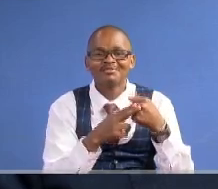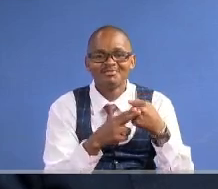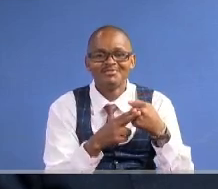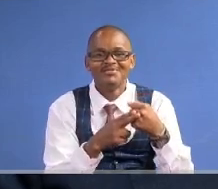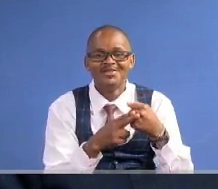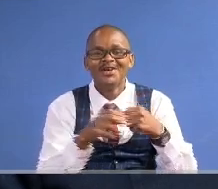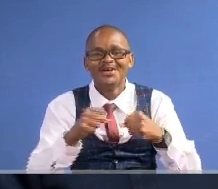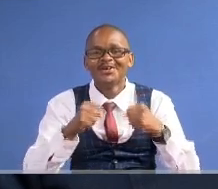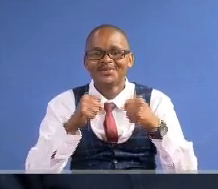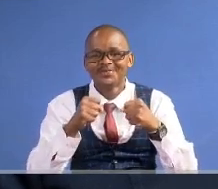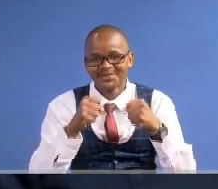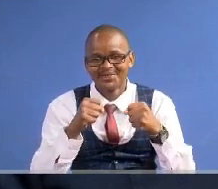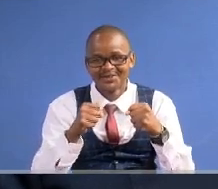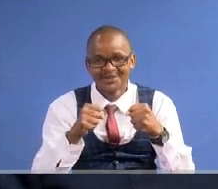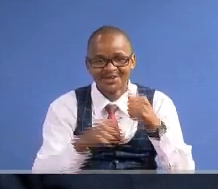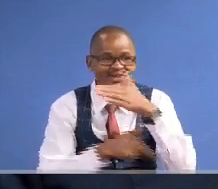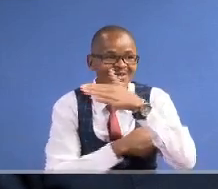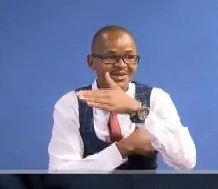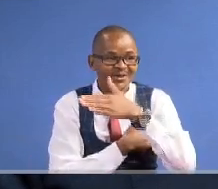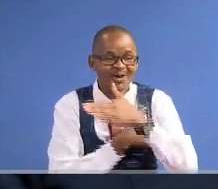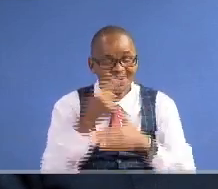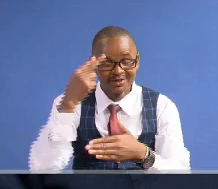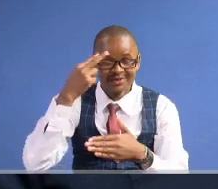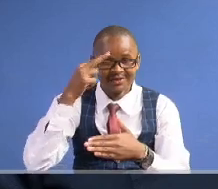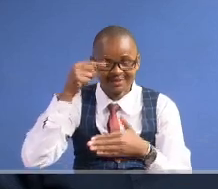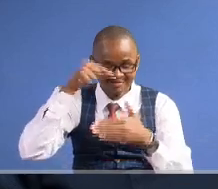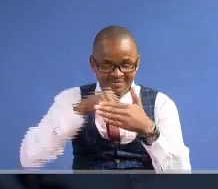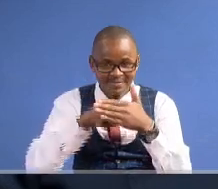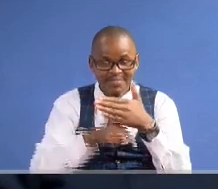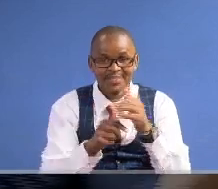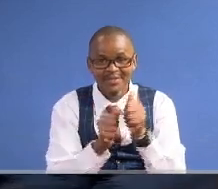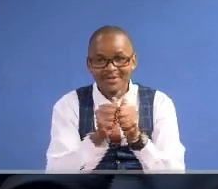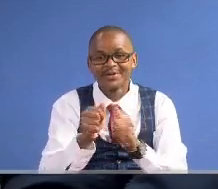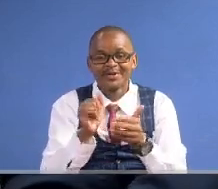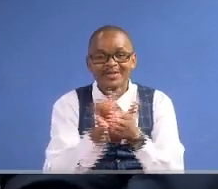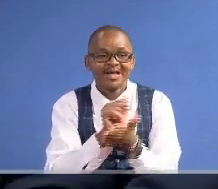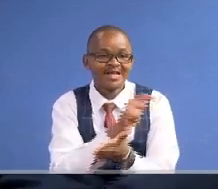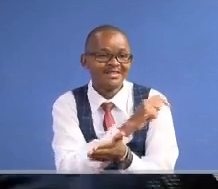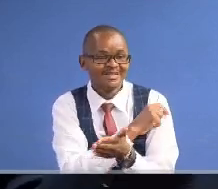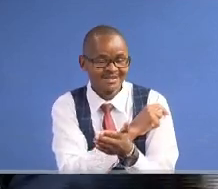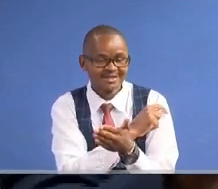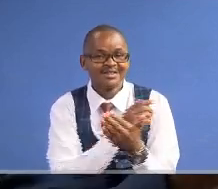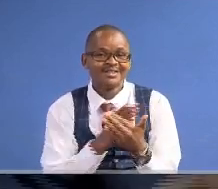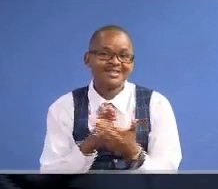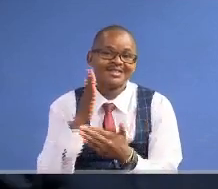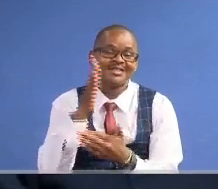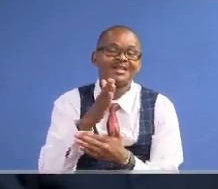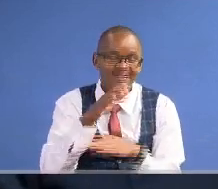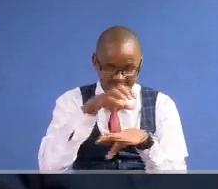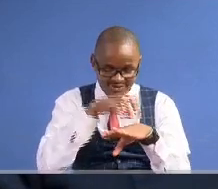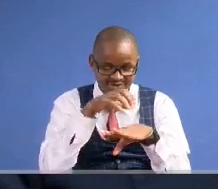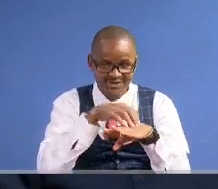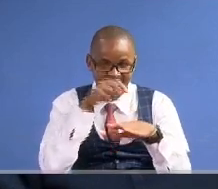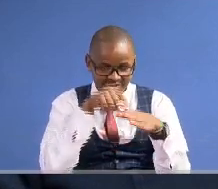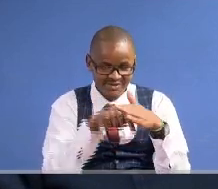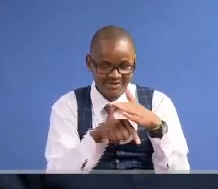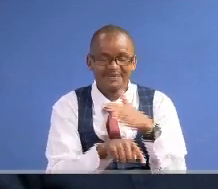Na mheshimiwa chifu ipo alimuona akiingia katika, akipita kwa hiyo choo straight mpaka katika misikiti